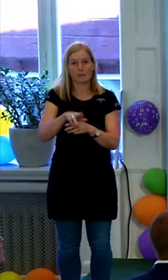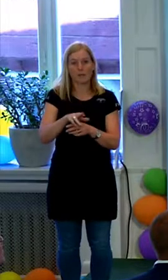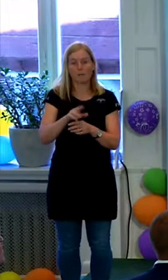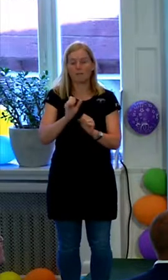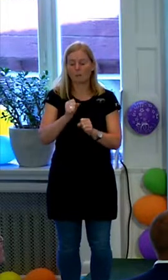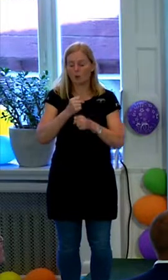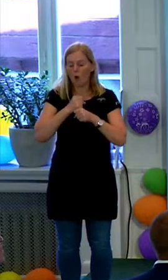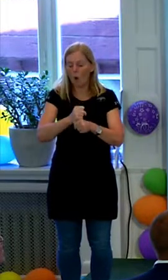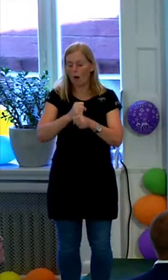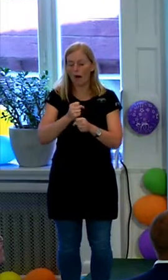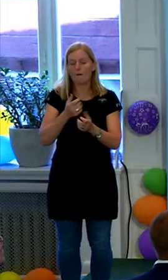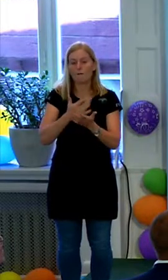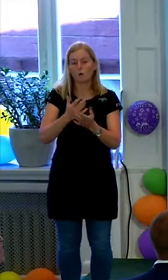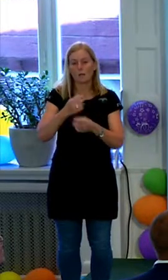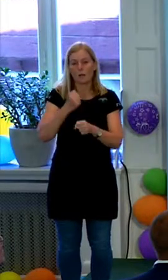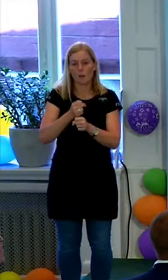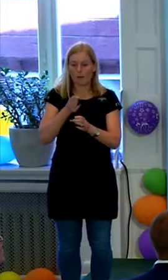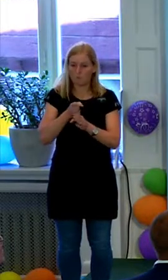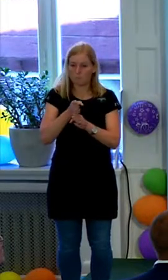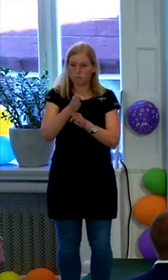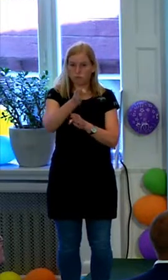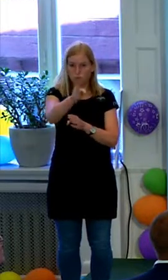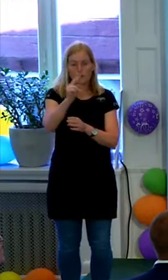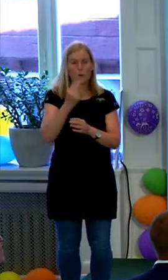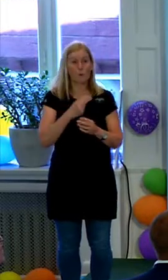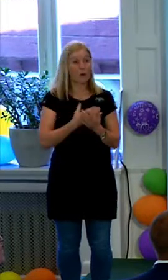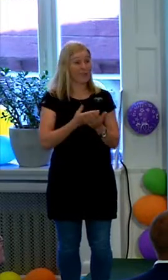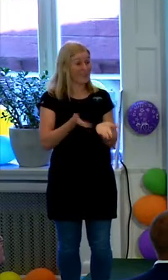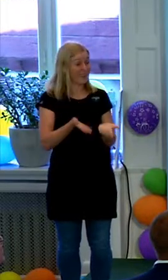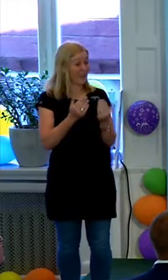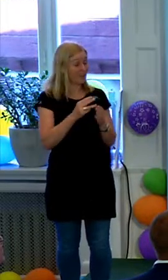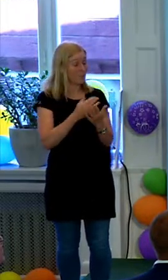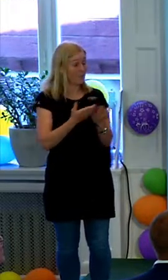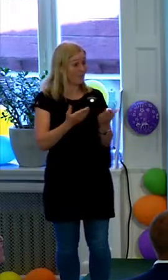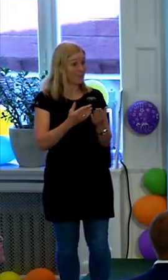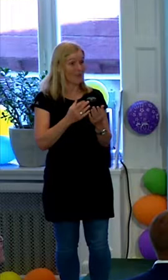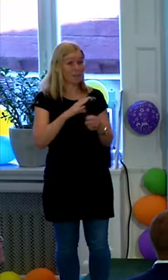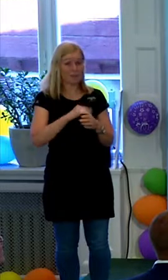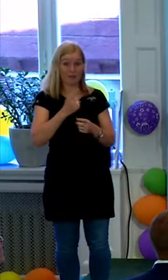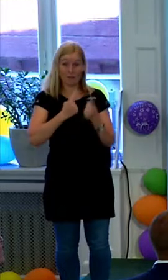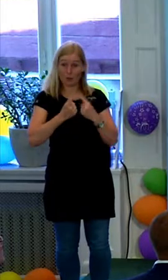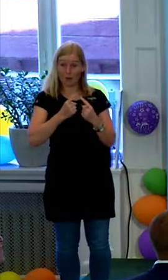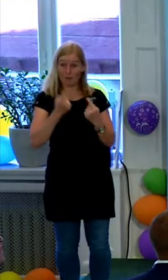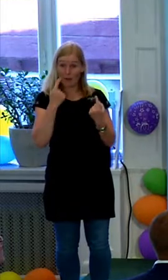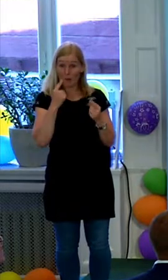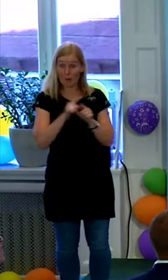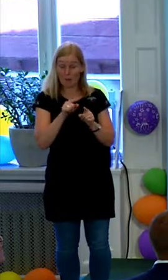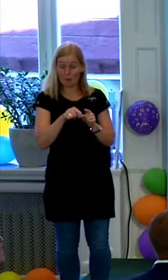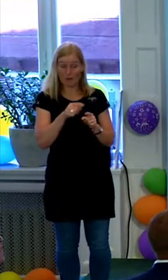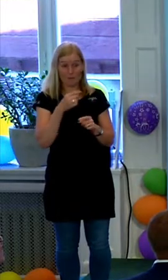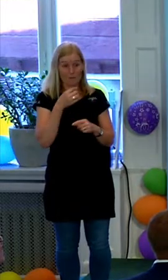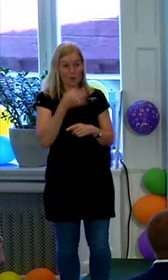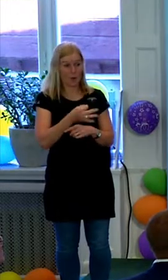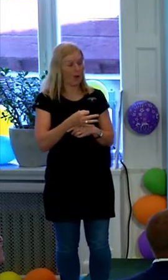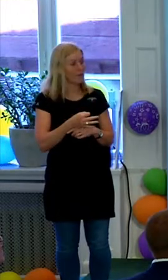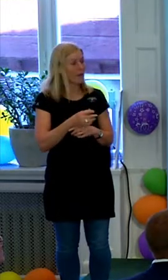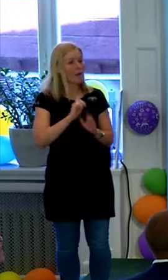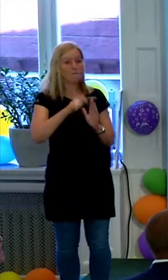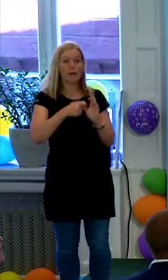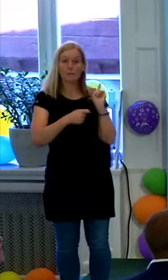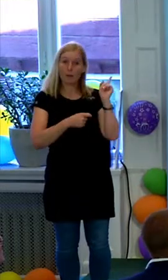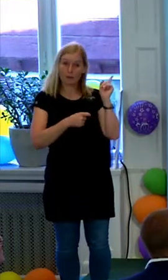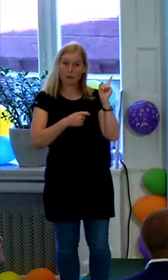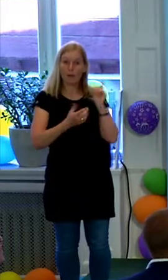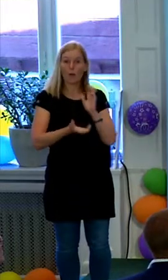hålla fast vid det och fortsätta jobba i den riktningen. Ja, det har inte varit helt okomplicerat med Sverigeförhandling, det kan vi väl alla hålla med om. Filmen tog